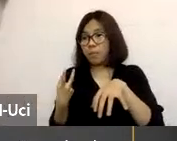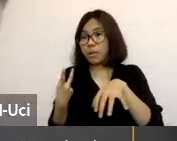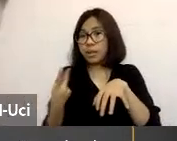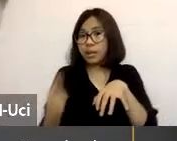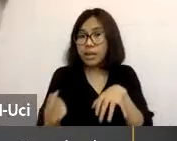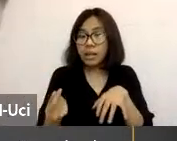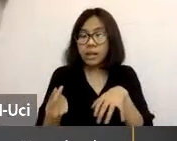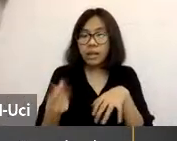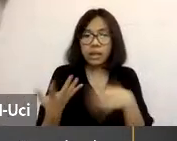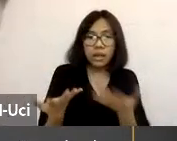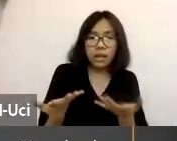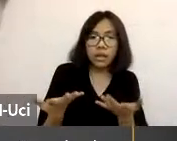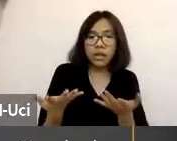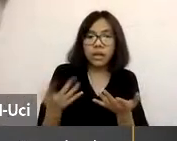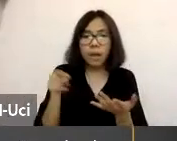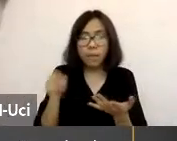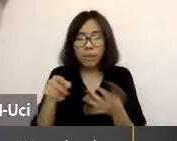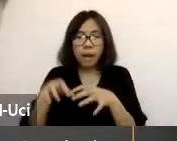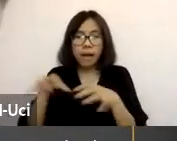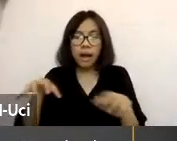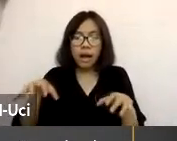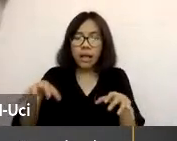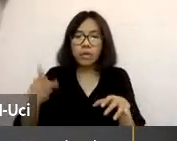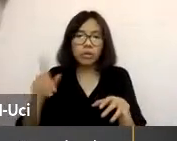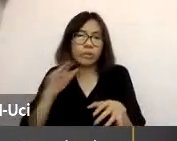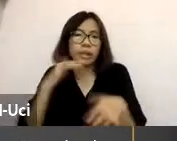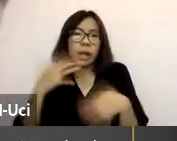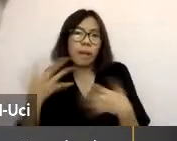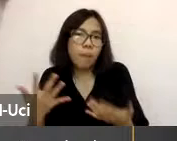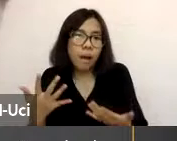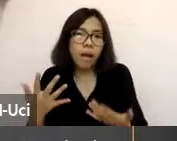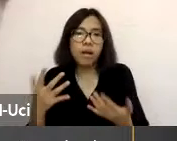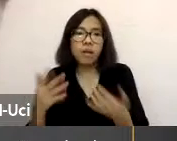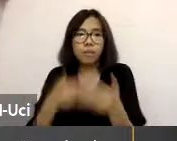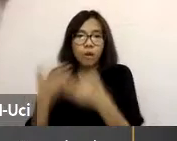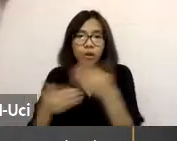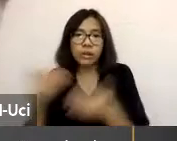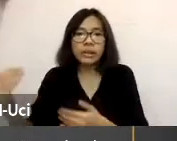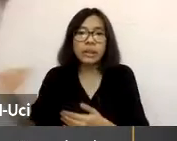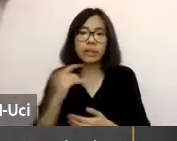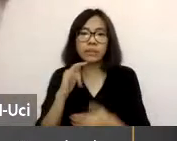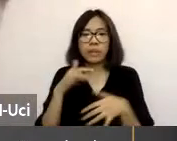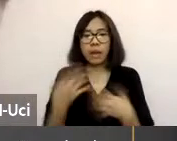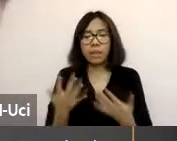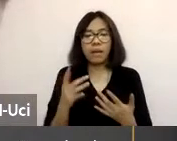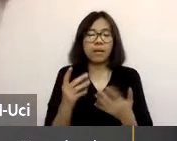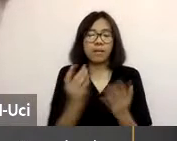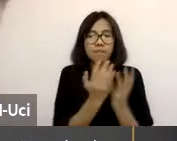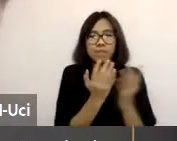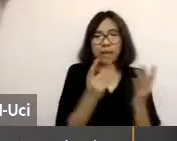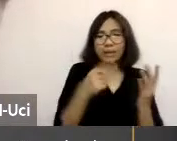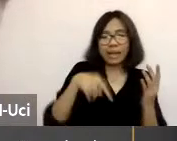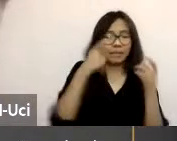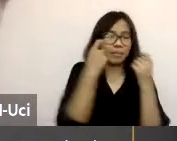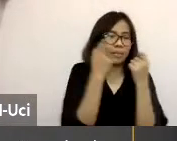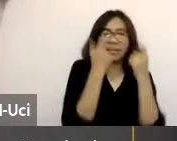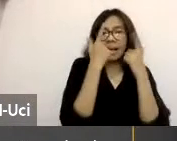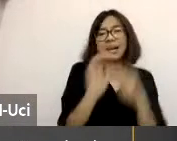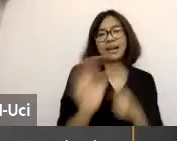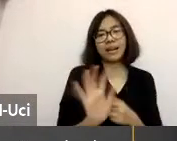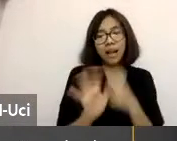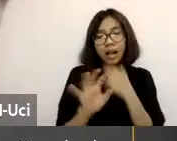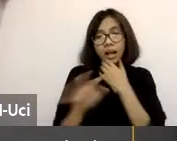kuat atau tidak itu ditransaksikan dan tentu saja warnes yang secara terus-menerus kepada